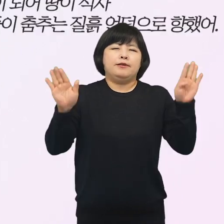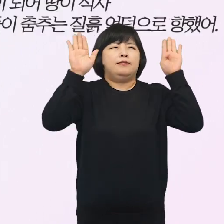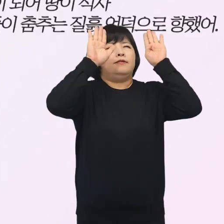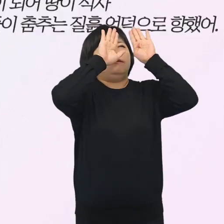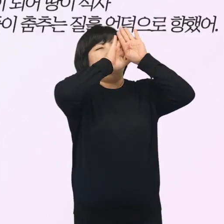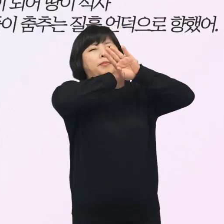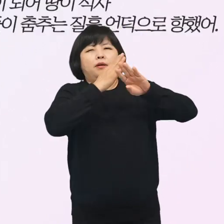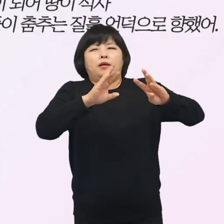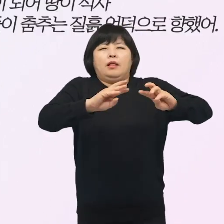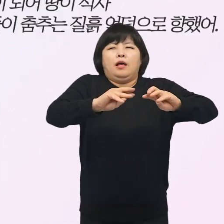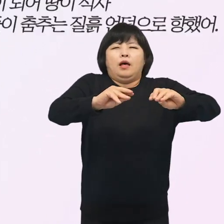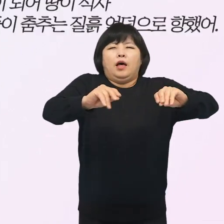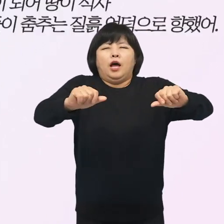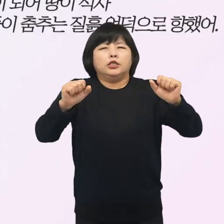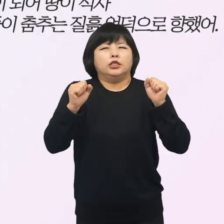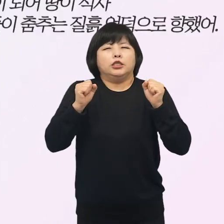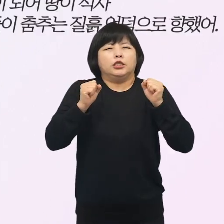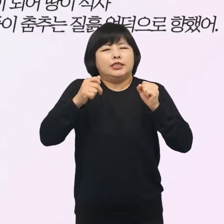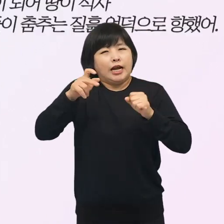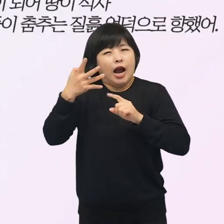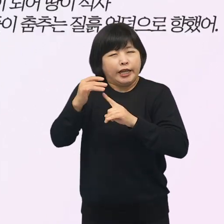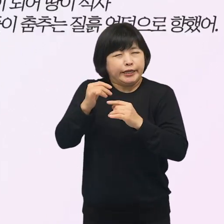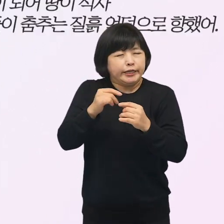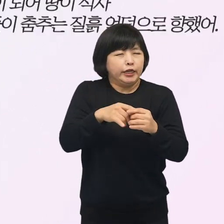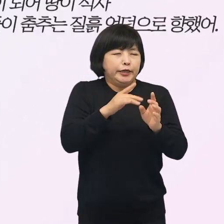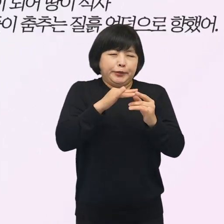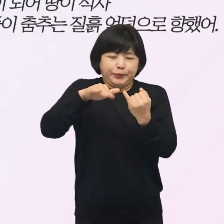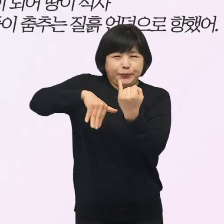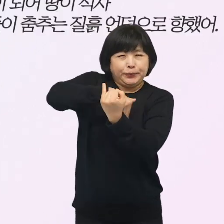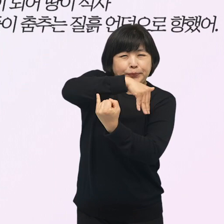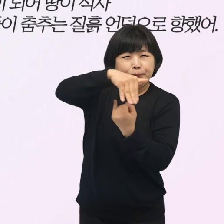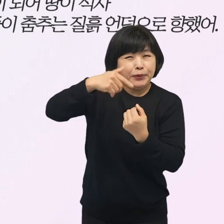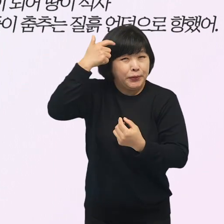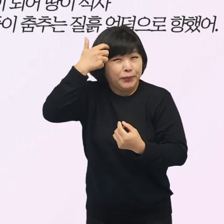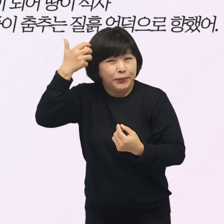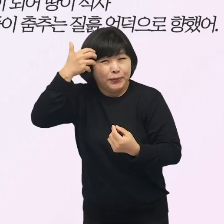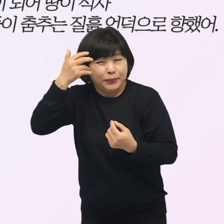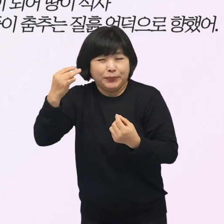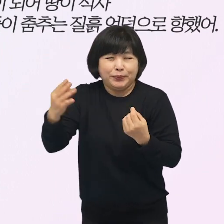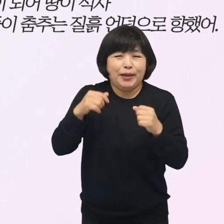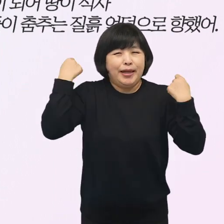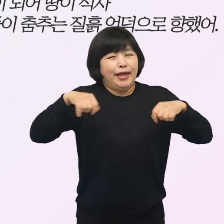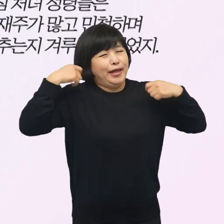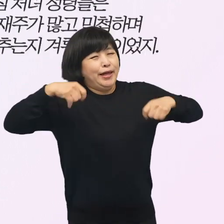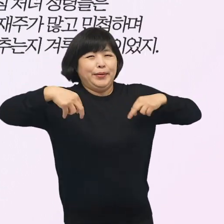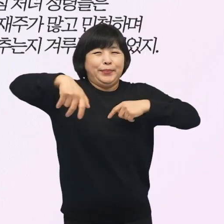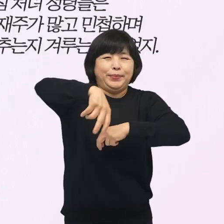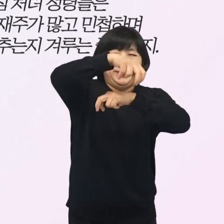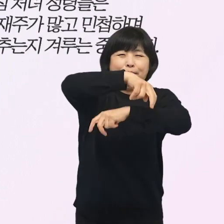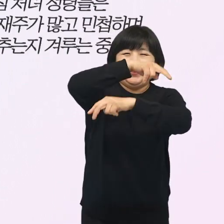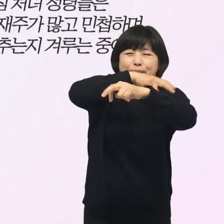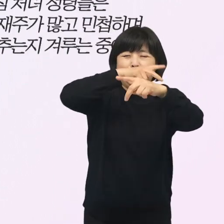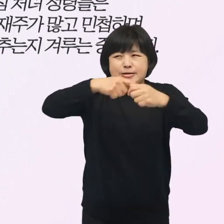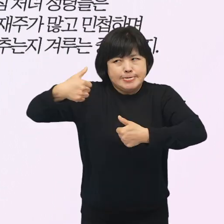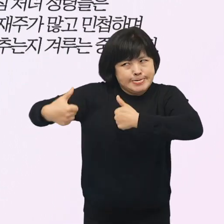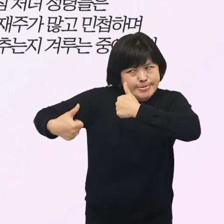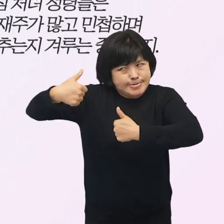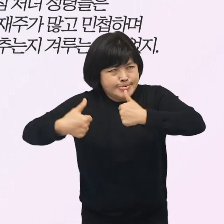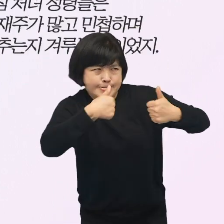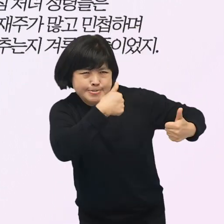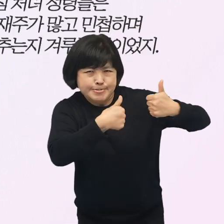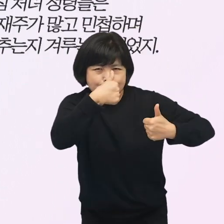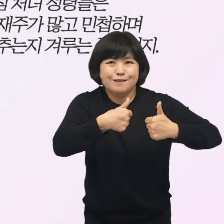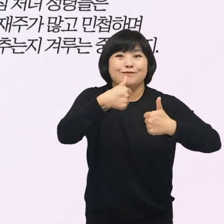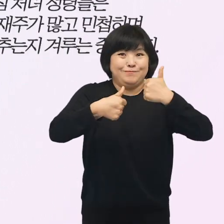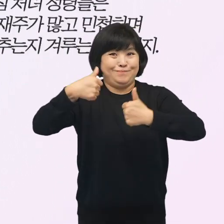밤이 되어 땅이 식자 가리는 처녀정령들이 춤추는 지륵 언덕으로 향했어. 마침 처녀정령들은 누가